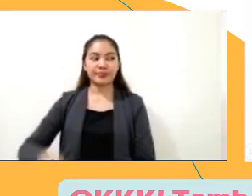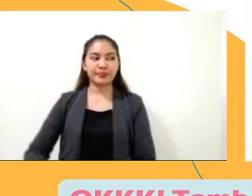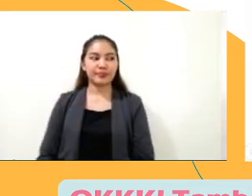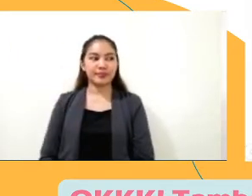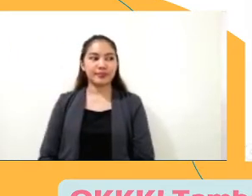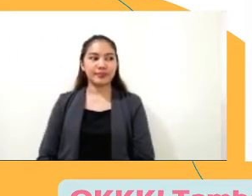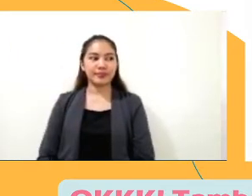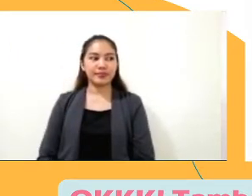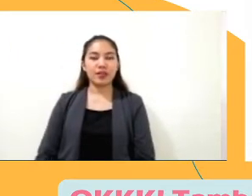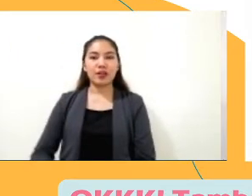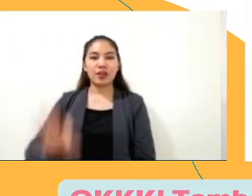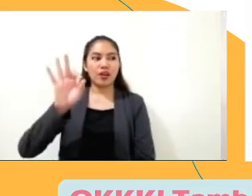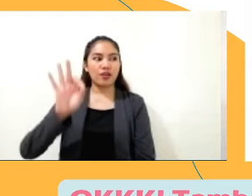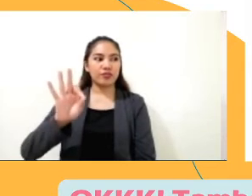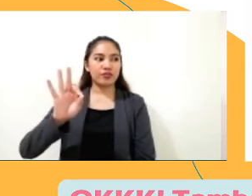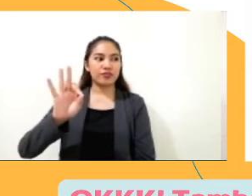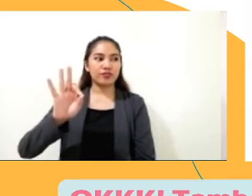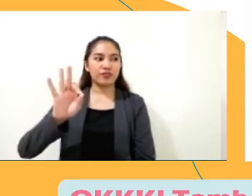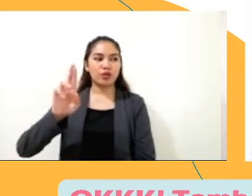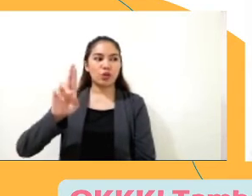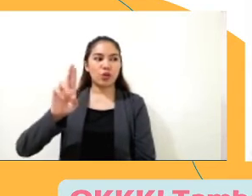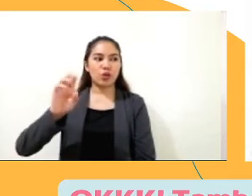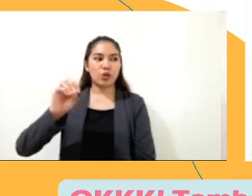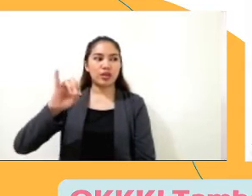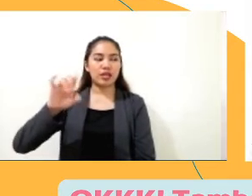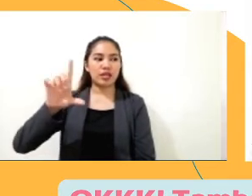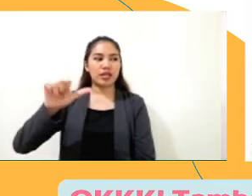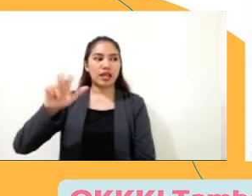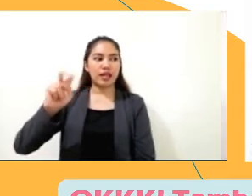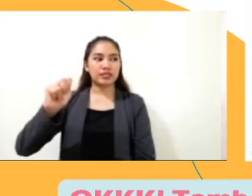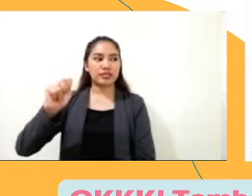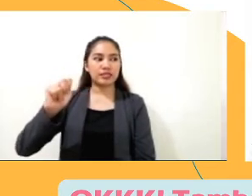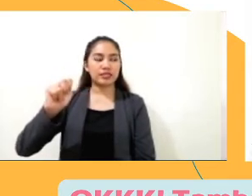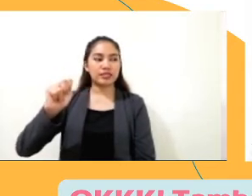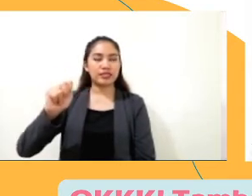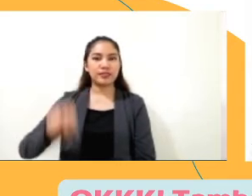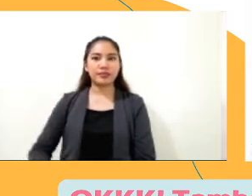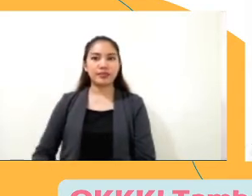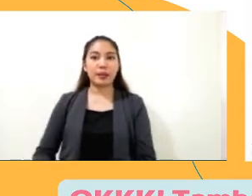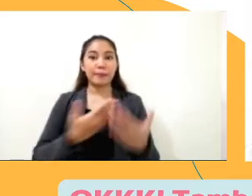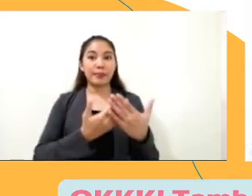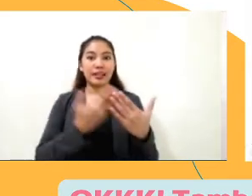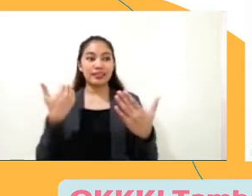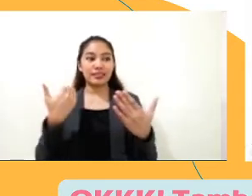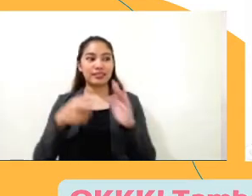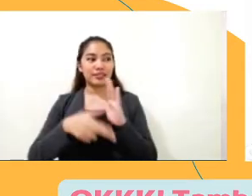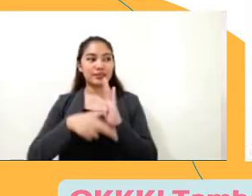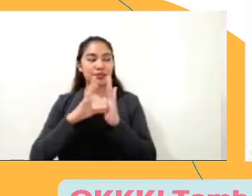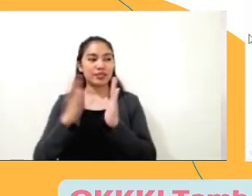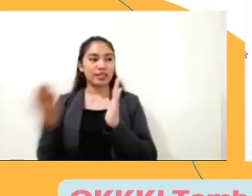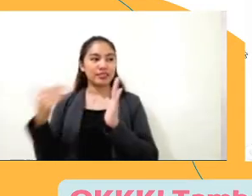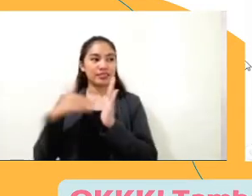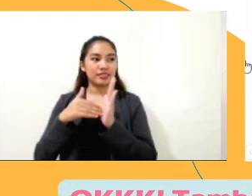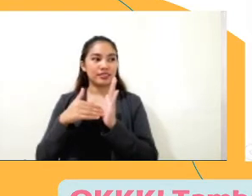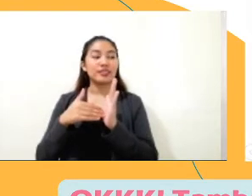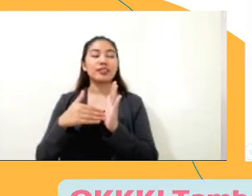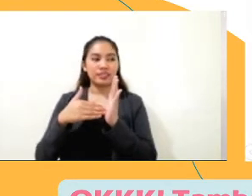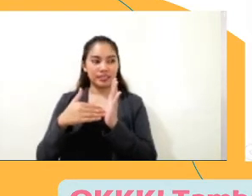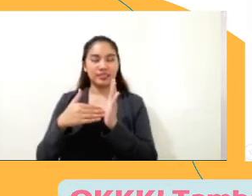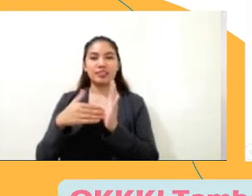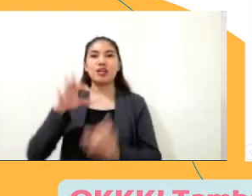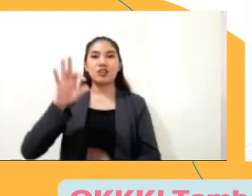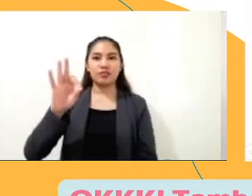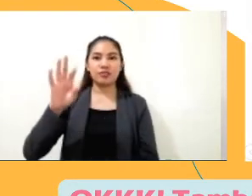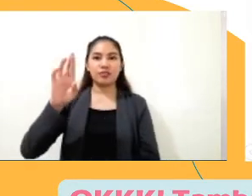Si Froilan Bailosis at si... Ay, balik po tayo ng isang slide, no? and